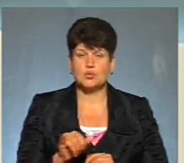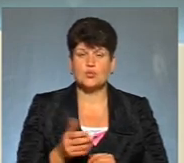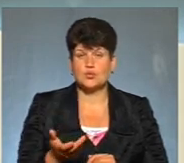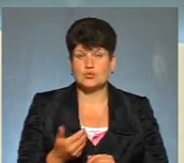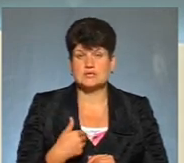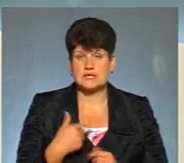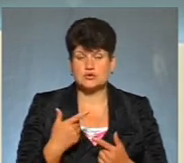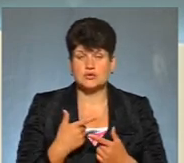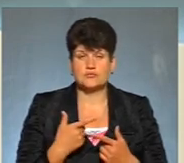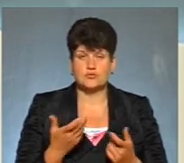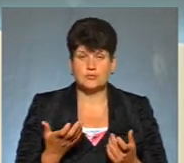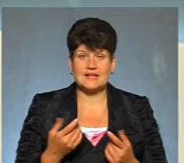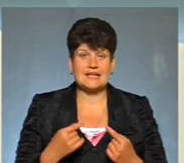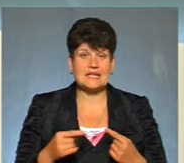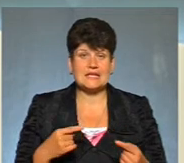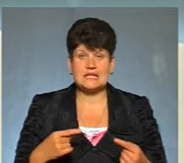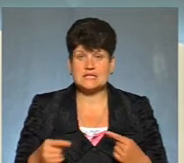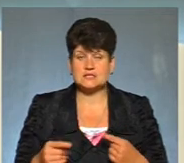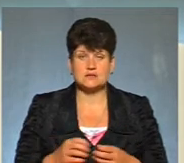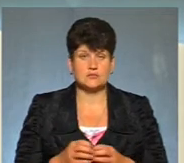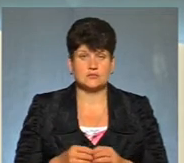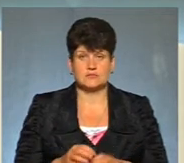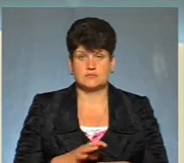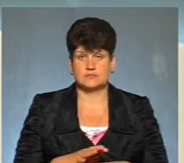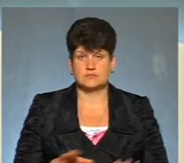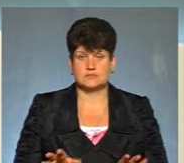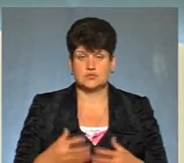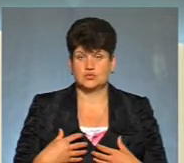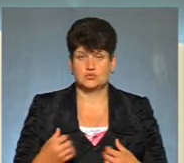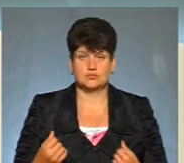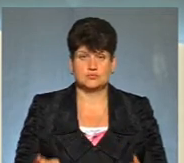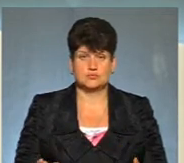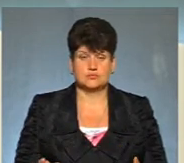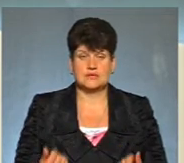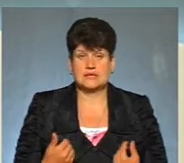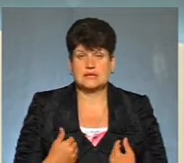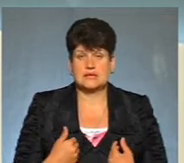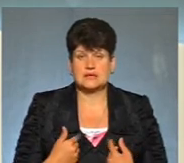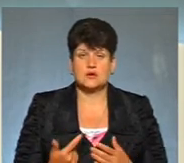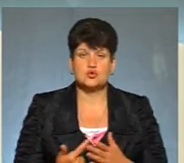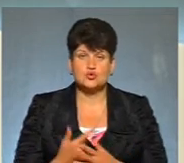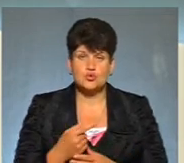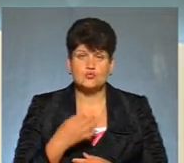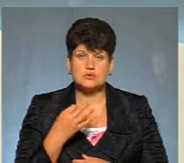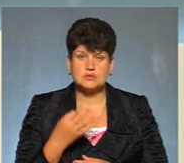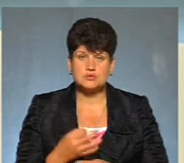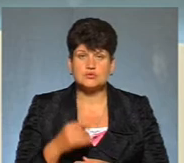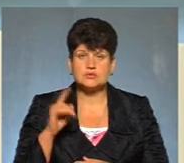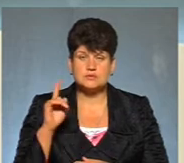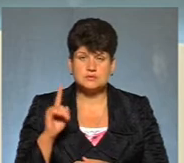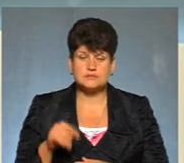нашою інформацією, іншої патології не було. Я знов-таки скажу відому